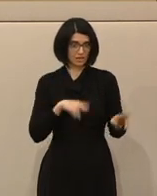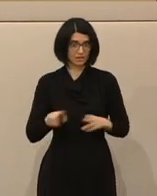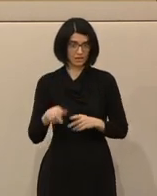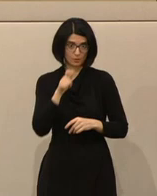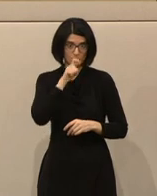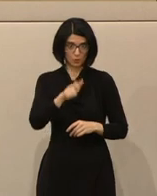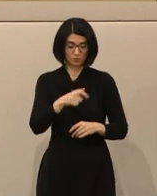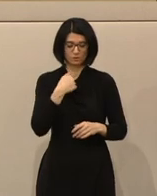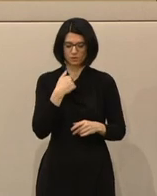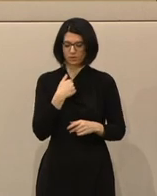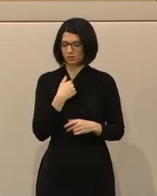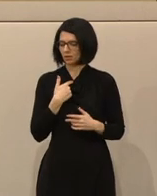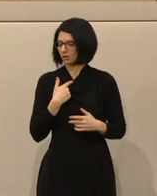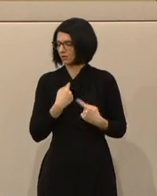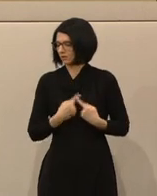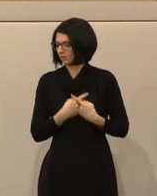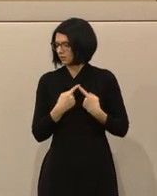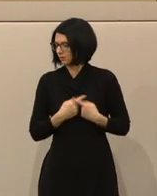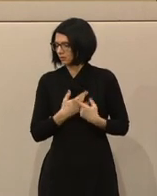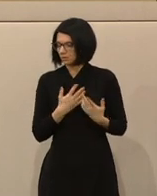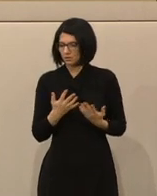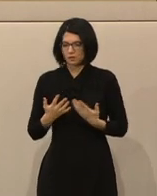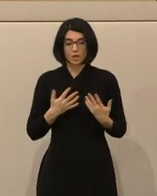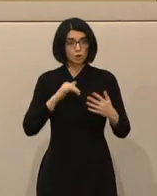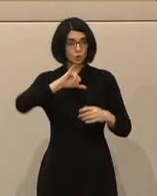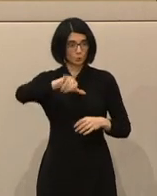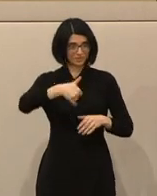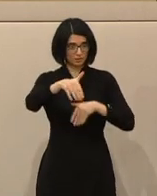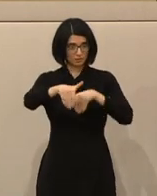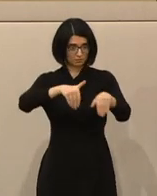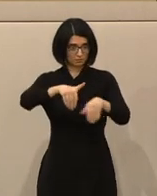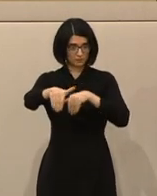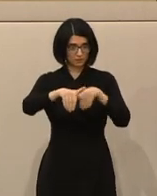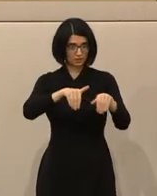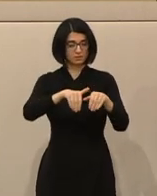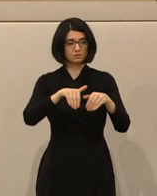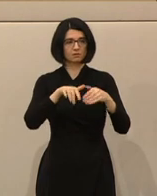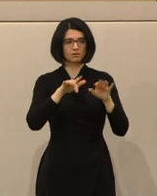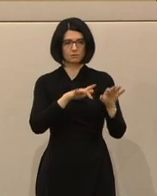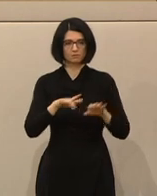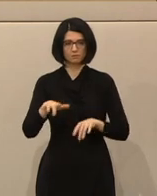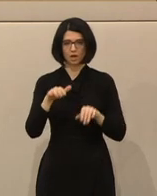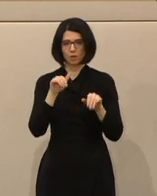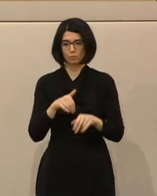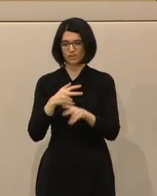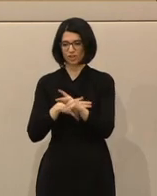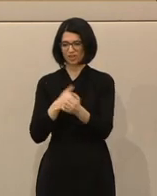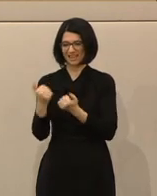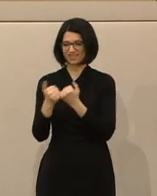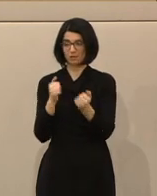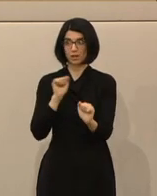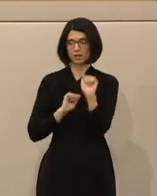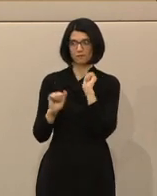ist, dass hier dann der Herr Justizminister ausrückt, um die Staatsanwaltschaft